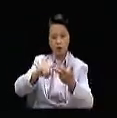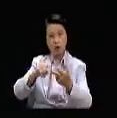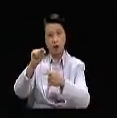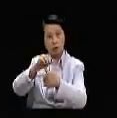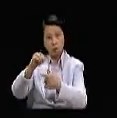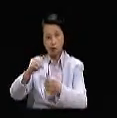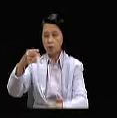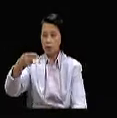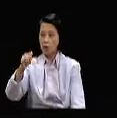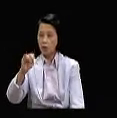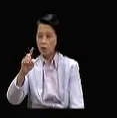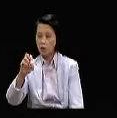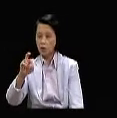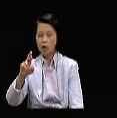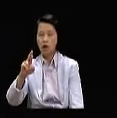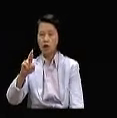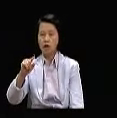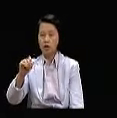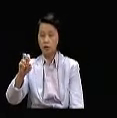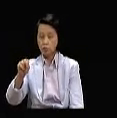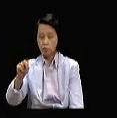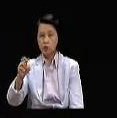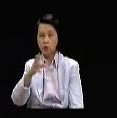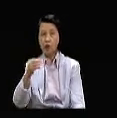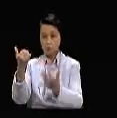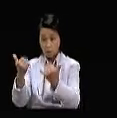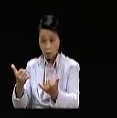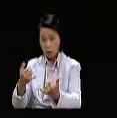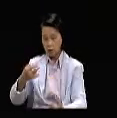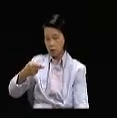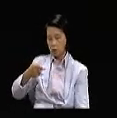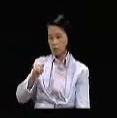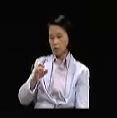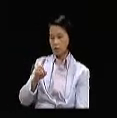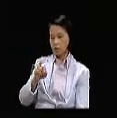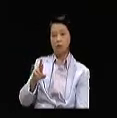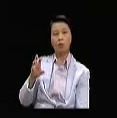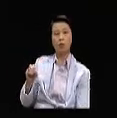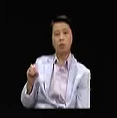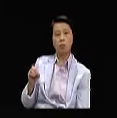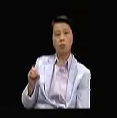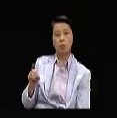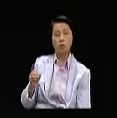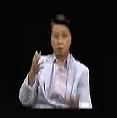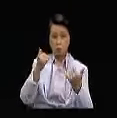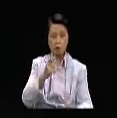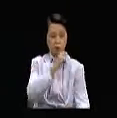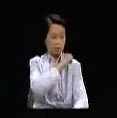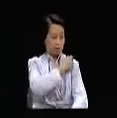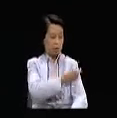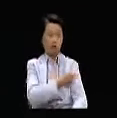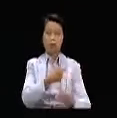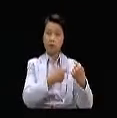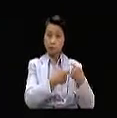dan di samping hydro cuma saya menekankan bahwa dalam sektor tenaganya kita tidak